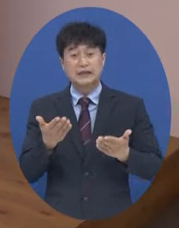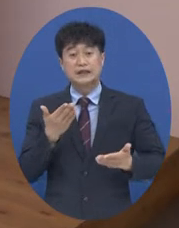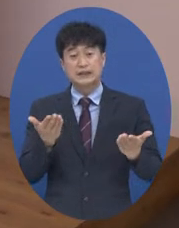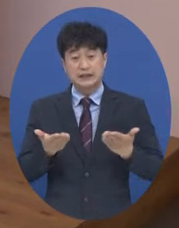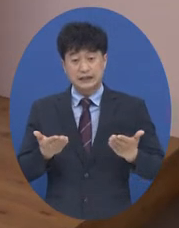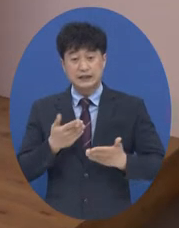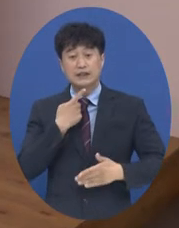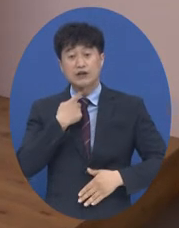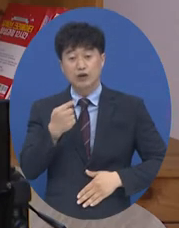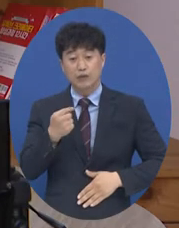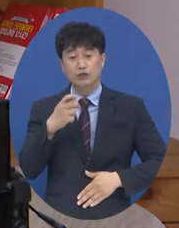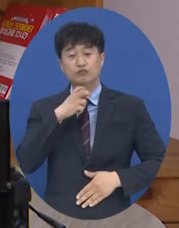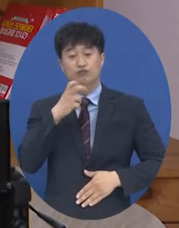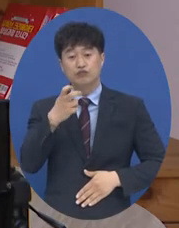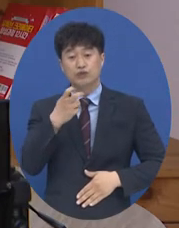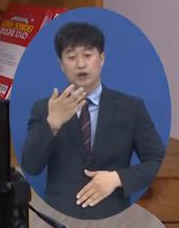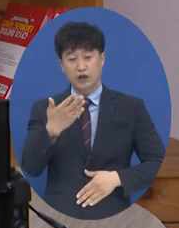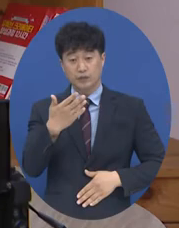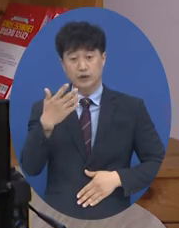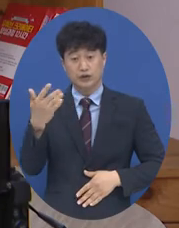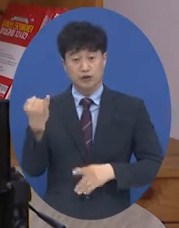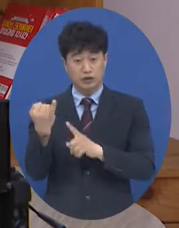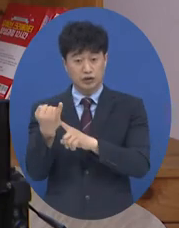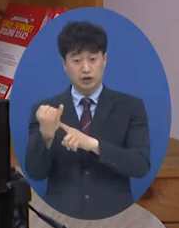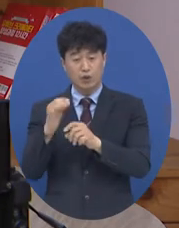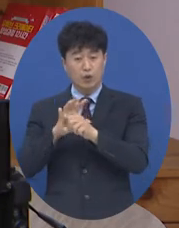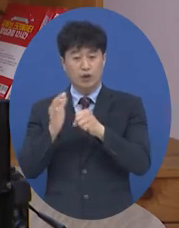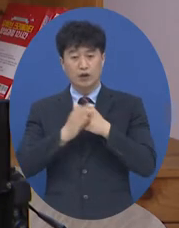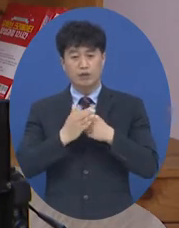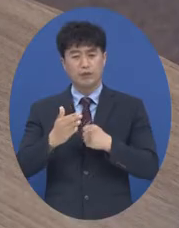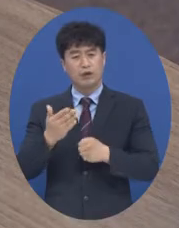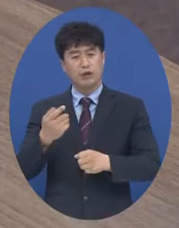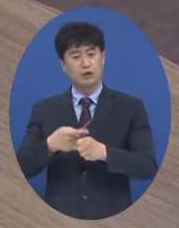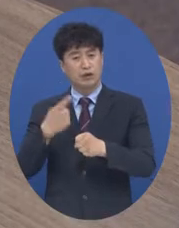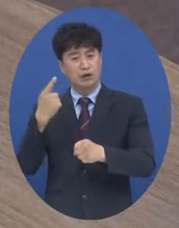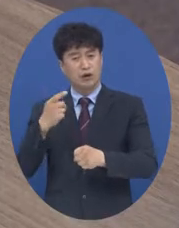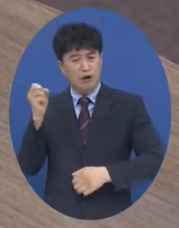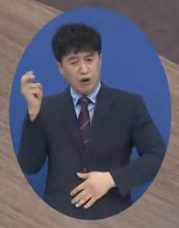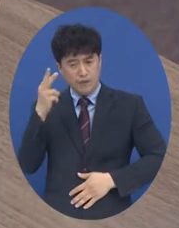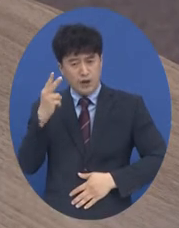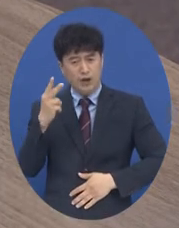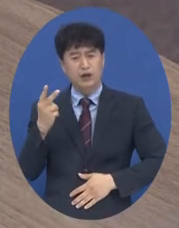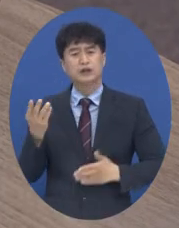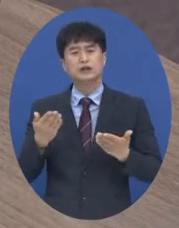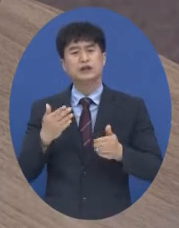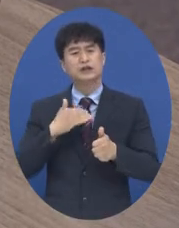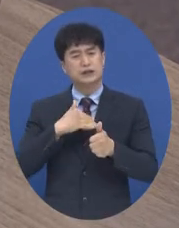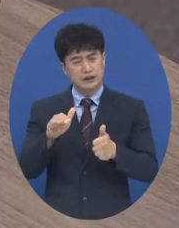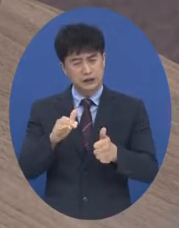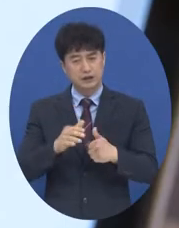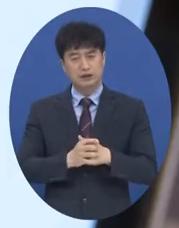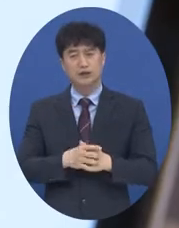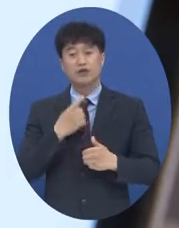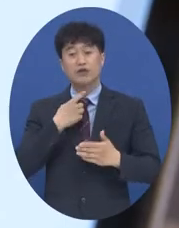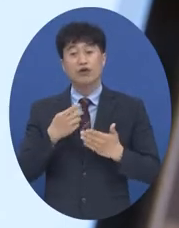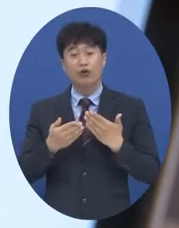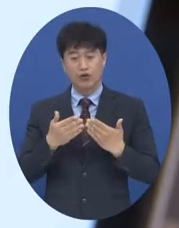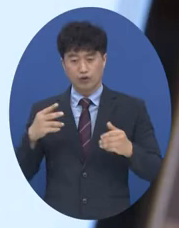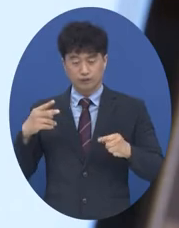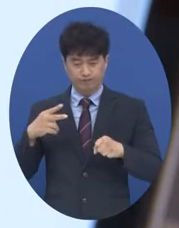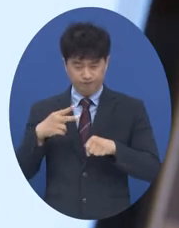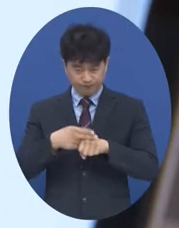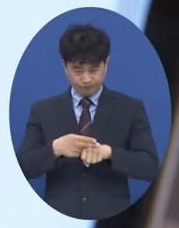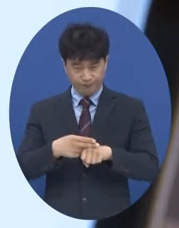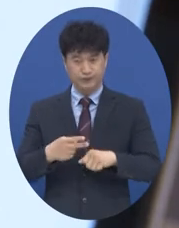무역업계에서 근무해온 29살 조예리 씨. 코로나19로 인해 지난해 갑작스럽게 일자리를 잃게 되면서